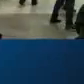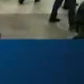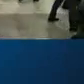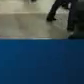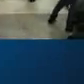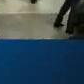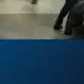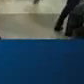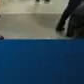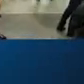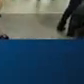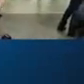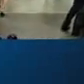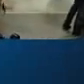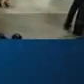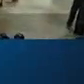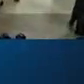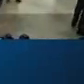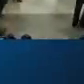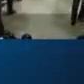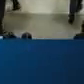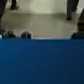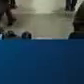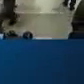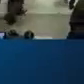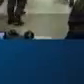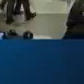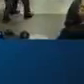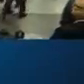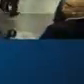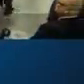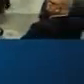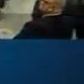Ouattara s'adresse aujourd'hui à la tribune des Nations Unies.